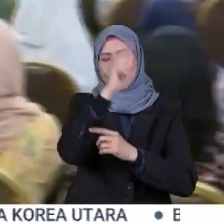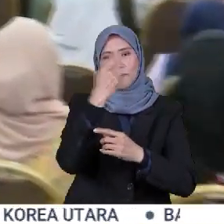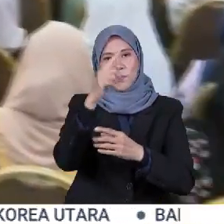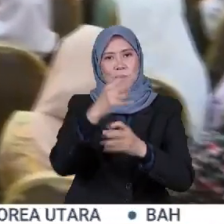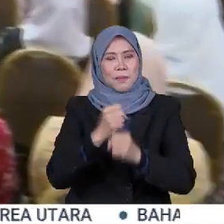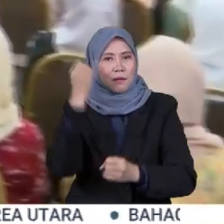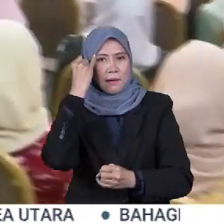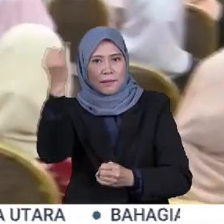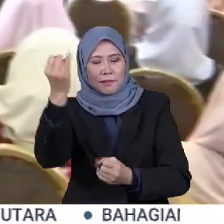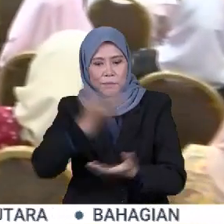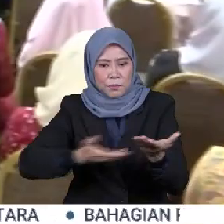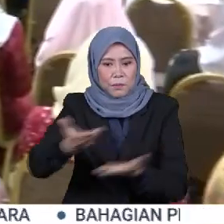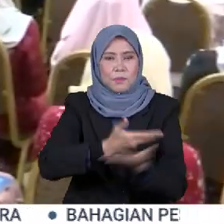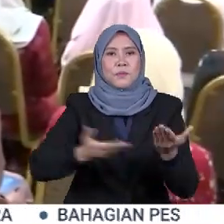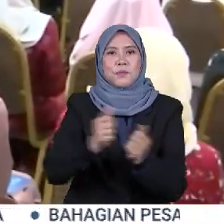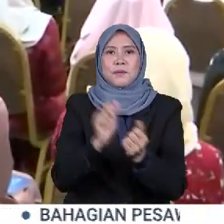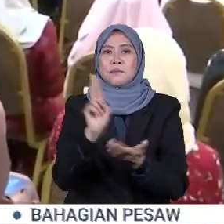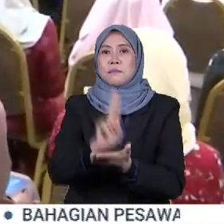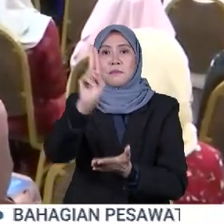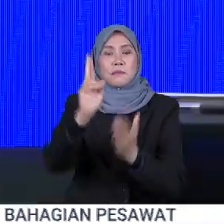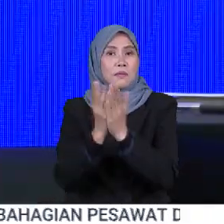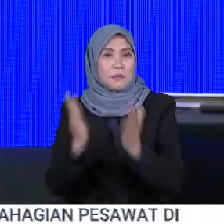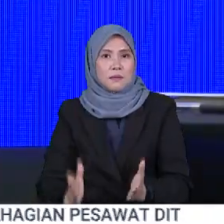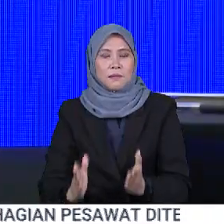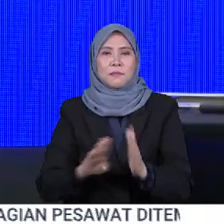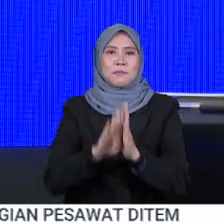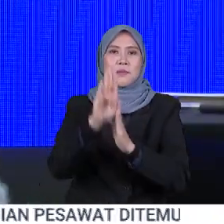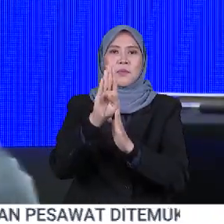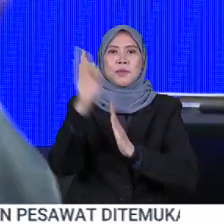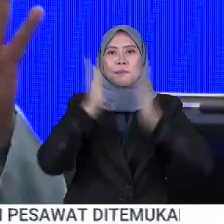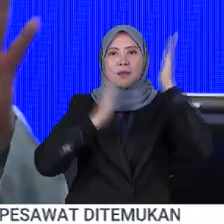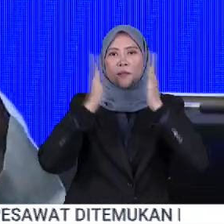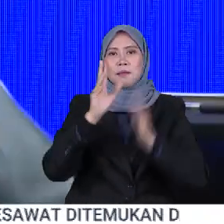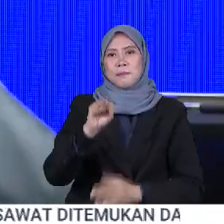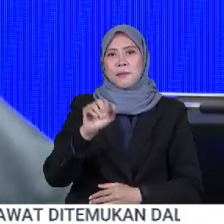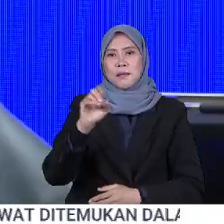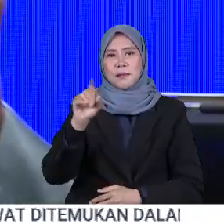input Sete pandangan mahasiswa bagi bersama-sama membangunkan Malaysia Madani